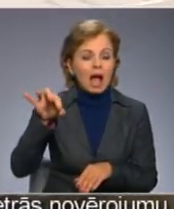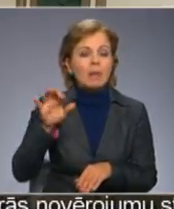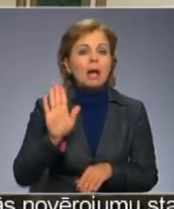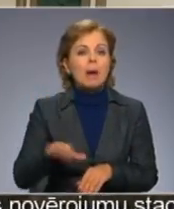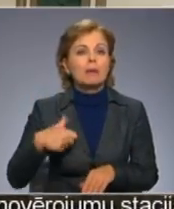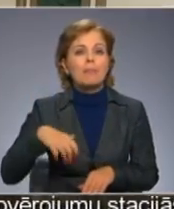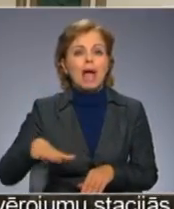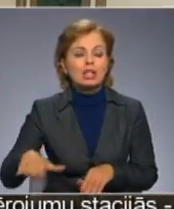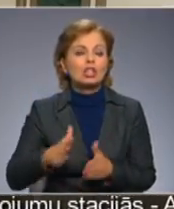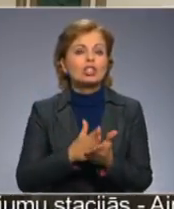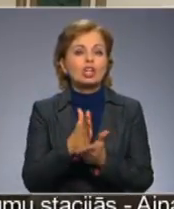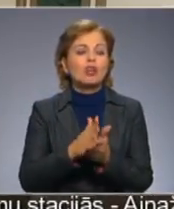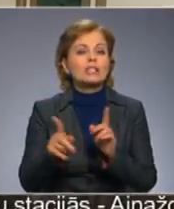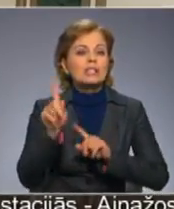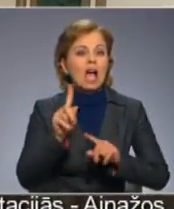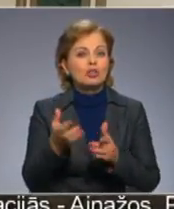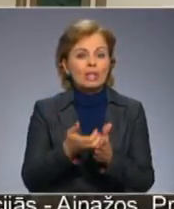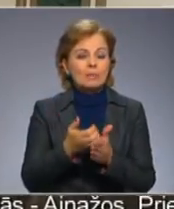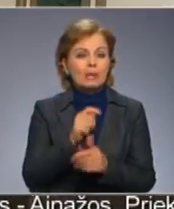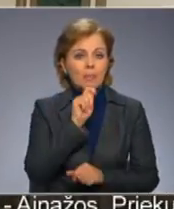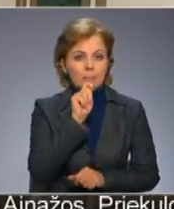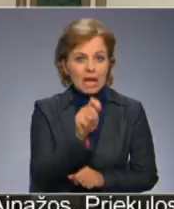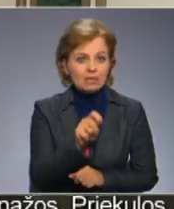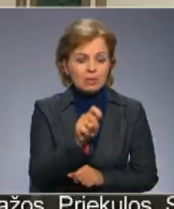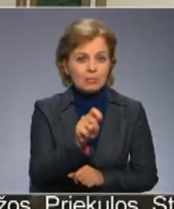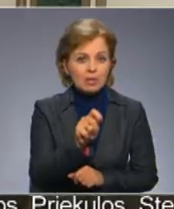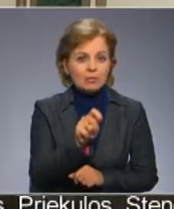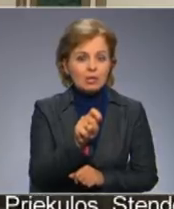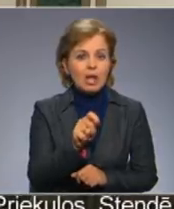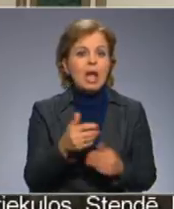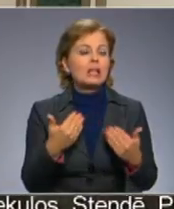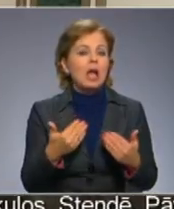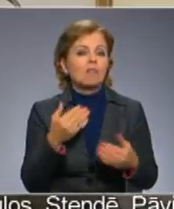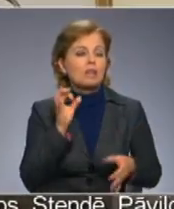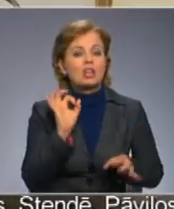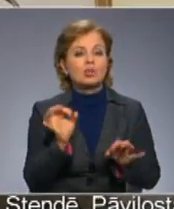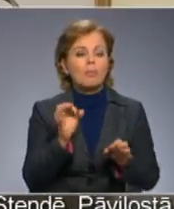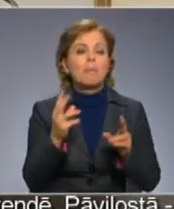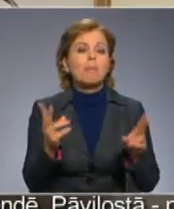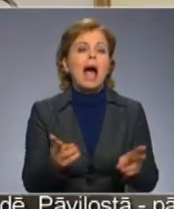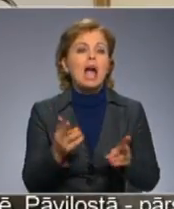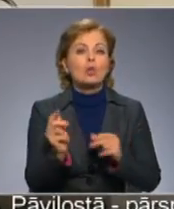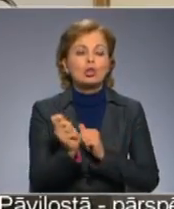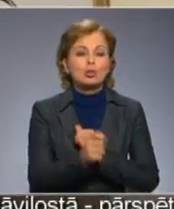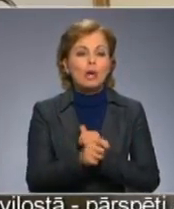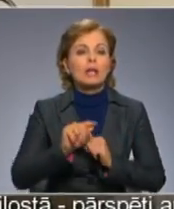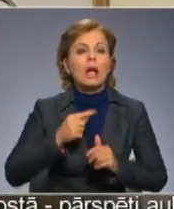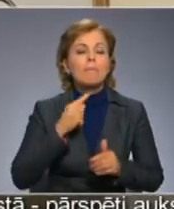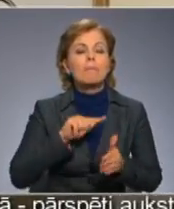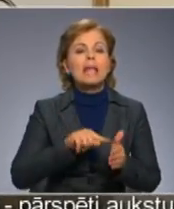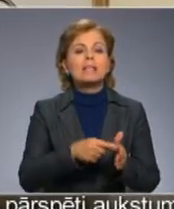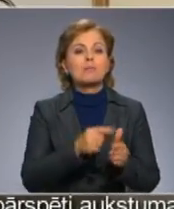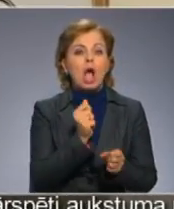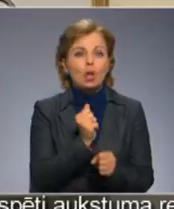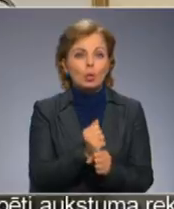mazas meitenītes ilgstošu seksuālu izmantošanu piesprieda daudzuprāt šodien nesamērīgi maigo sodu piespiedu darbu.